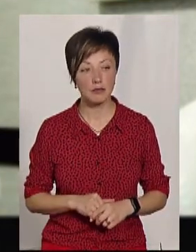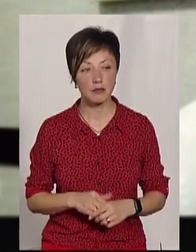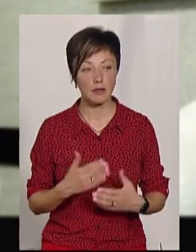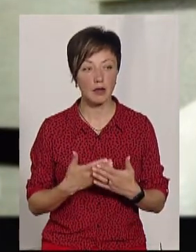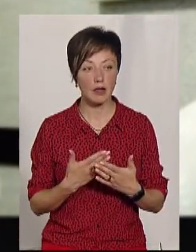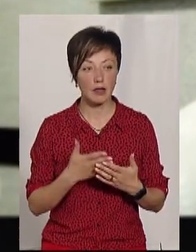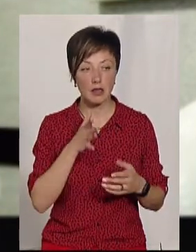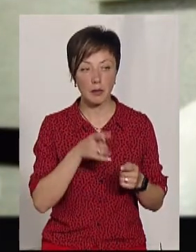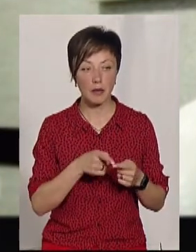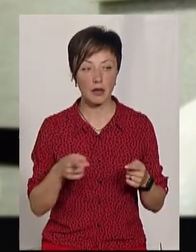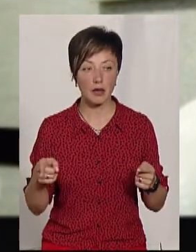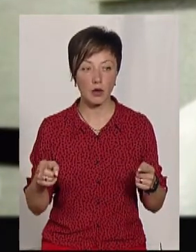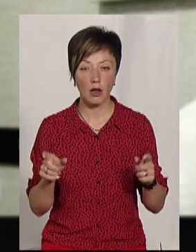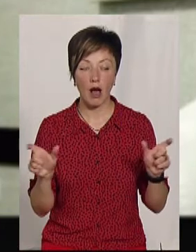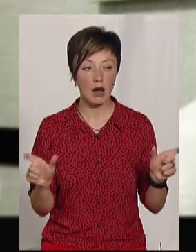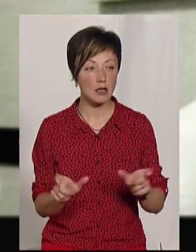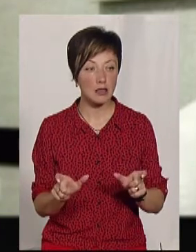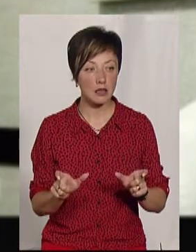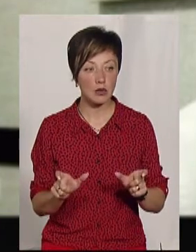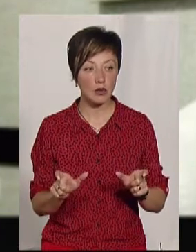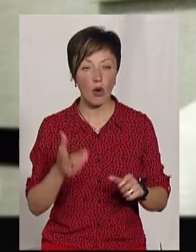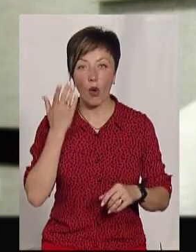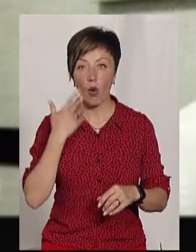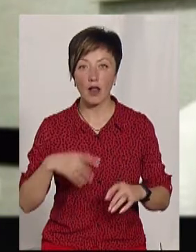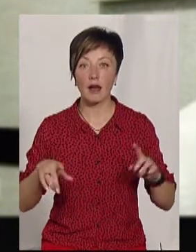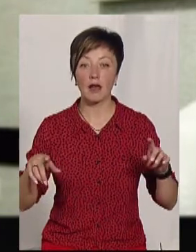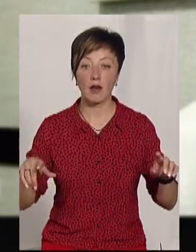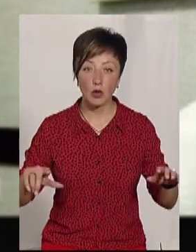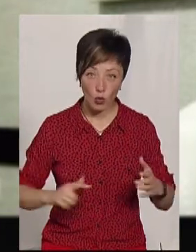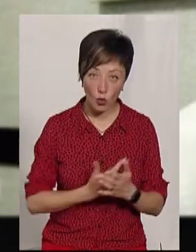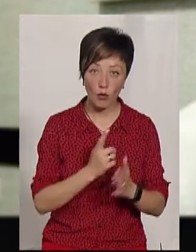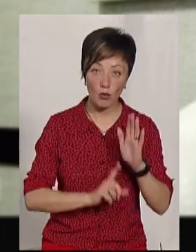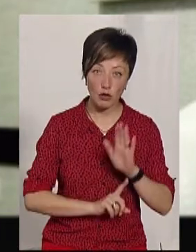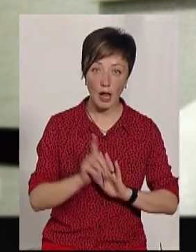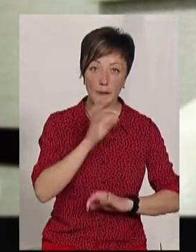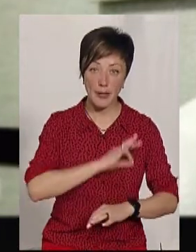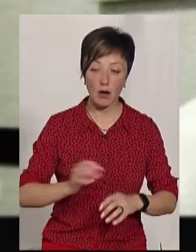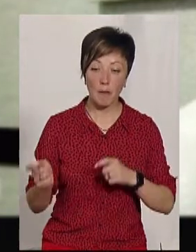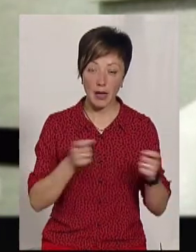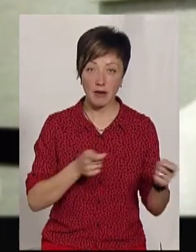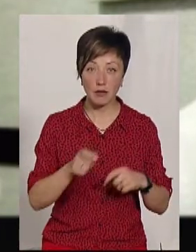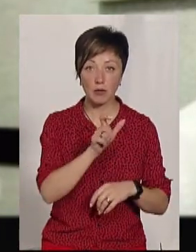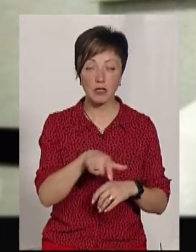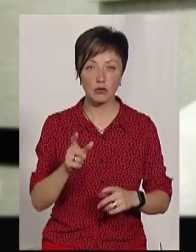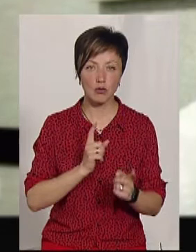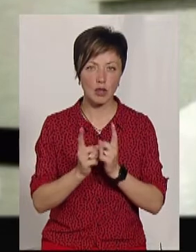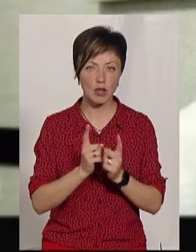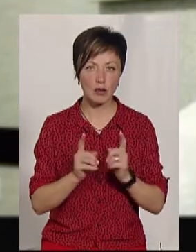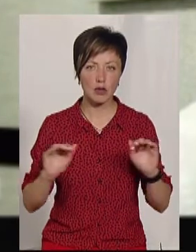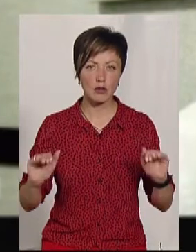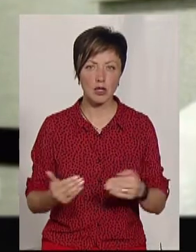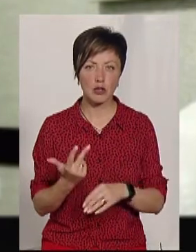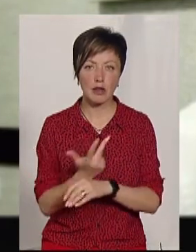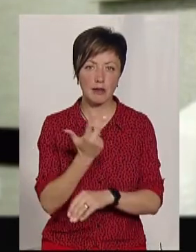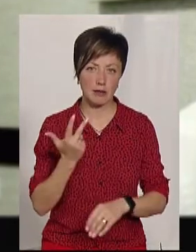на період карантину, от на той момент, коли от ми відновили пільгове перевезення, на той момент пасажиропотік